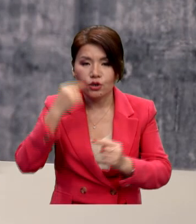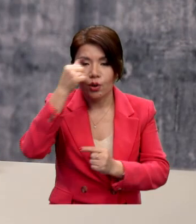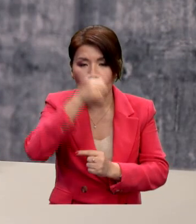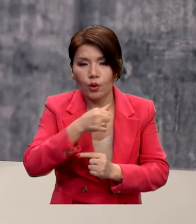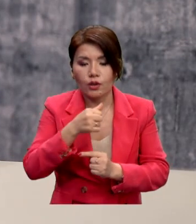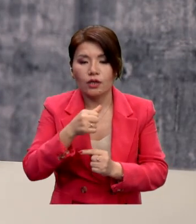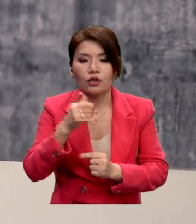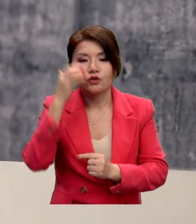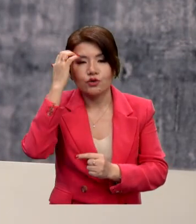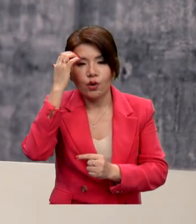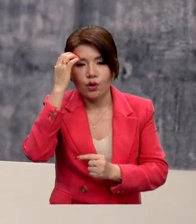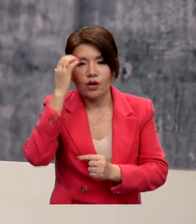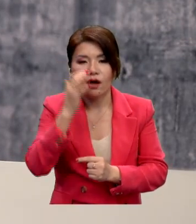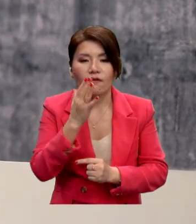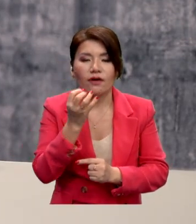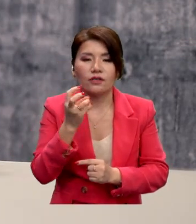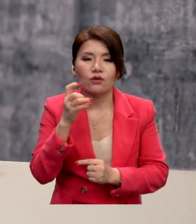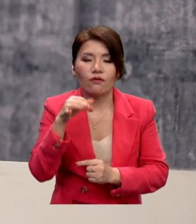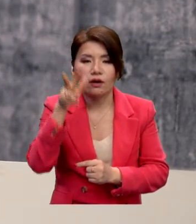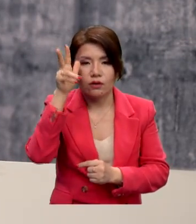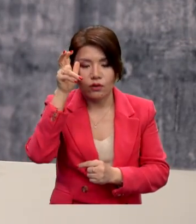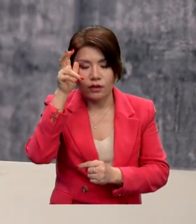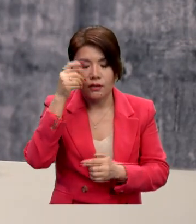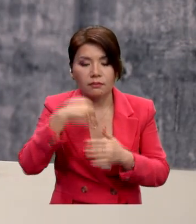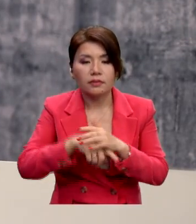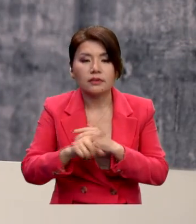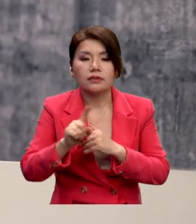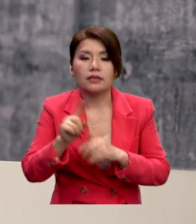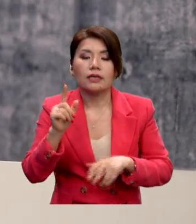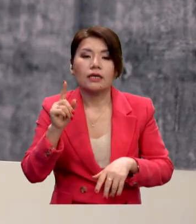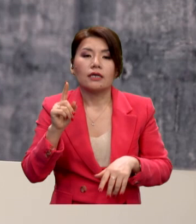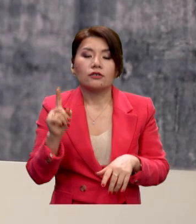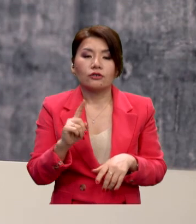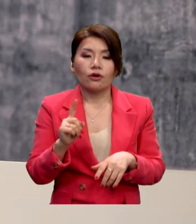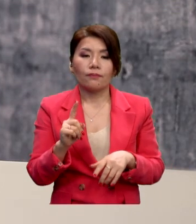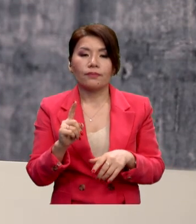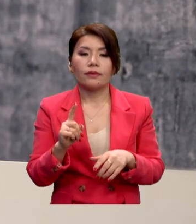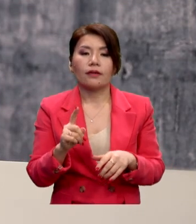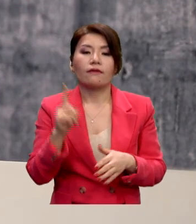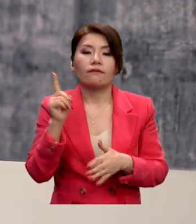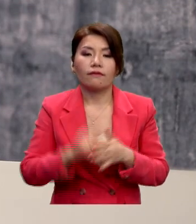будет годом черного водяного кролика. Что это значит, стоит только догадываться